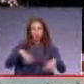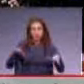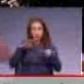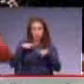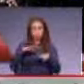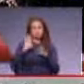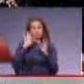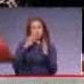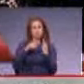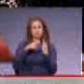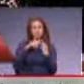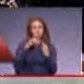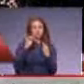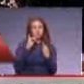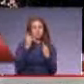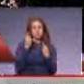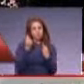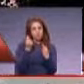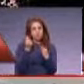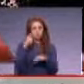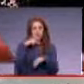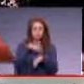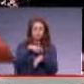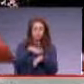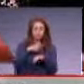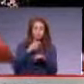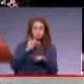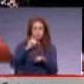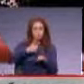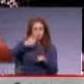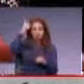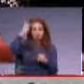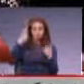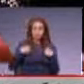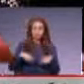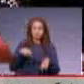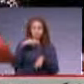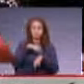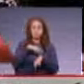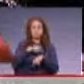ثلاثة. يعني انا صحتي نمرة واحد.